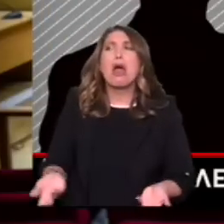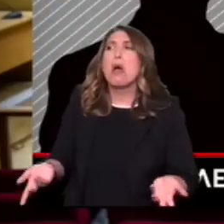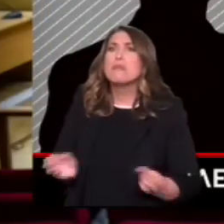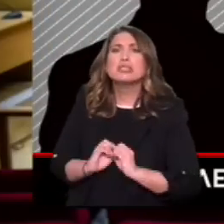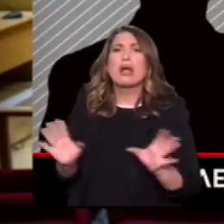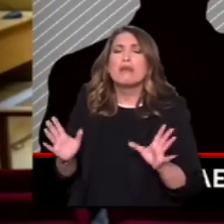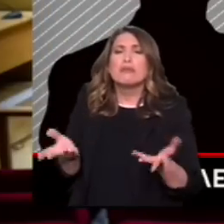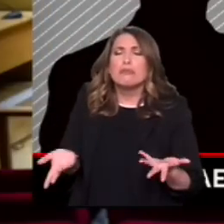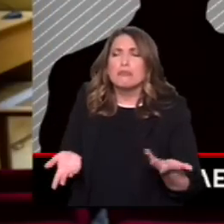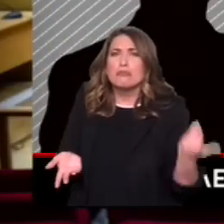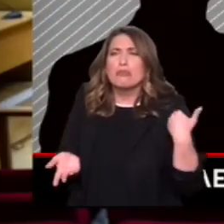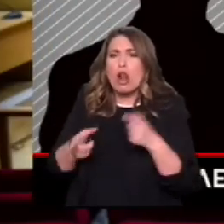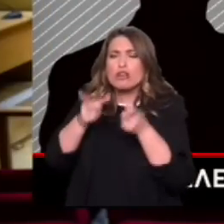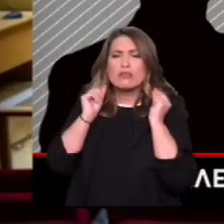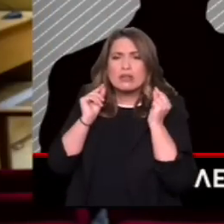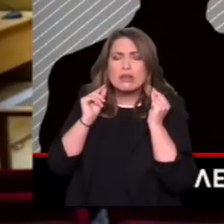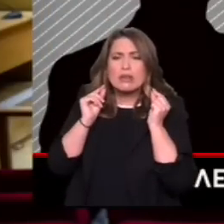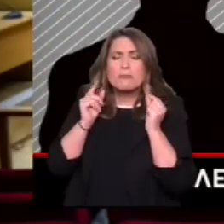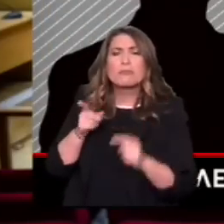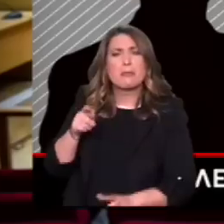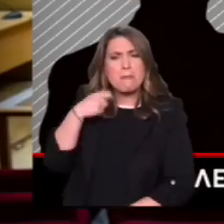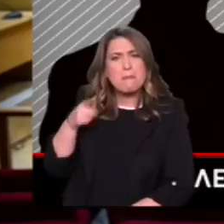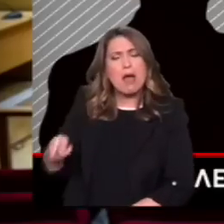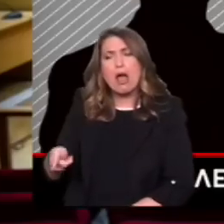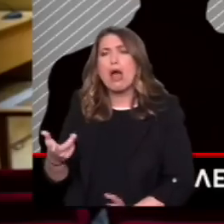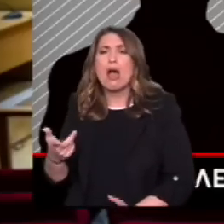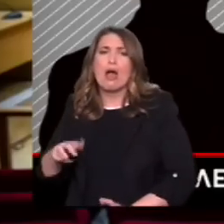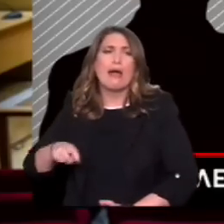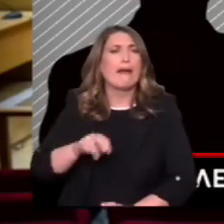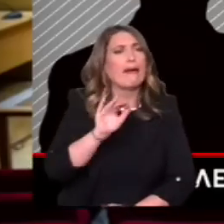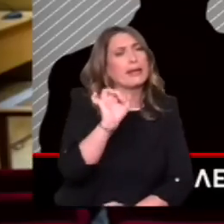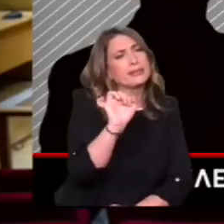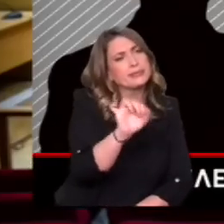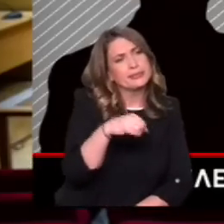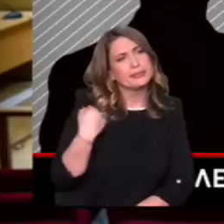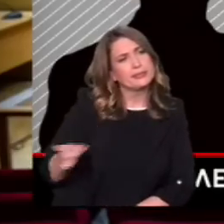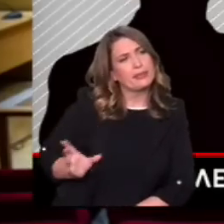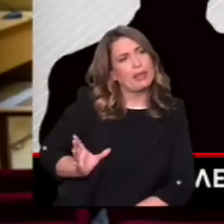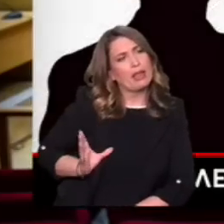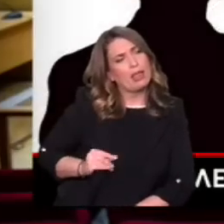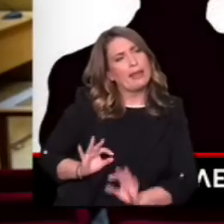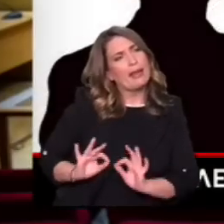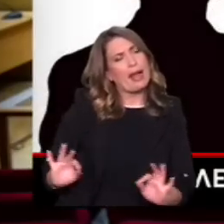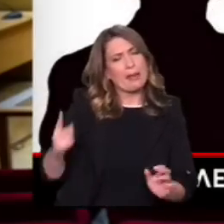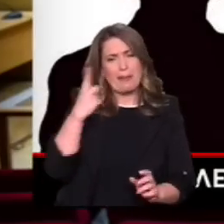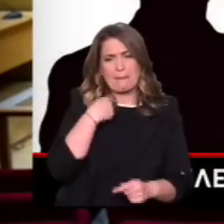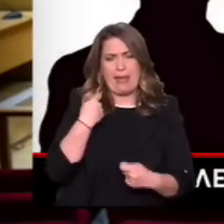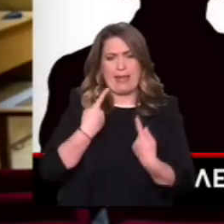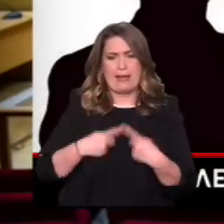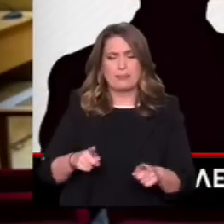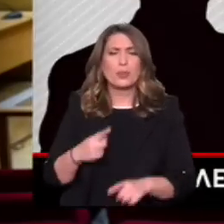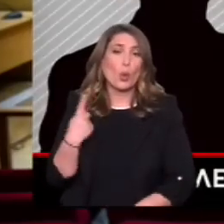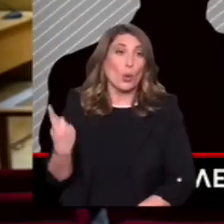από την νοσηλεύτρια. Η μητέρα ξέρω ότι πήγε χαλαρά και χτύπησε την πόρτα των γιατρών. Αυτό άκουσα. Συνήθως η αντίδραση των γονιών ποια